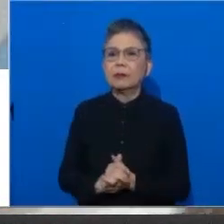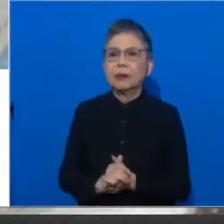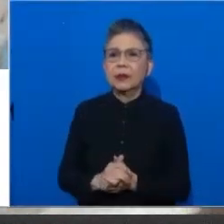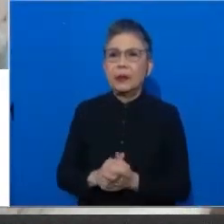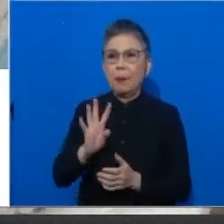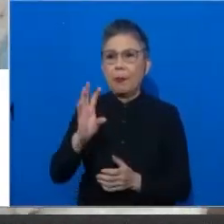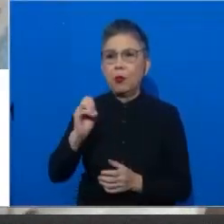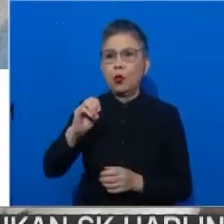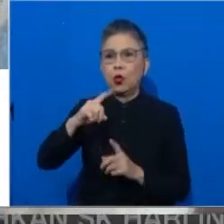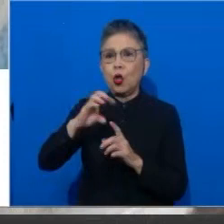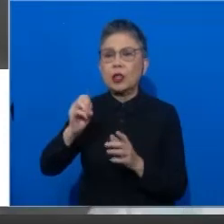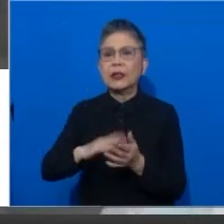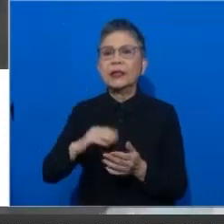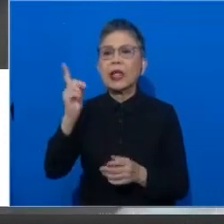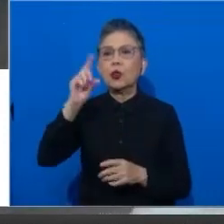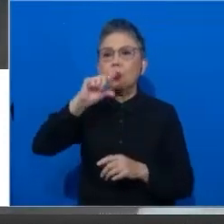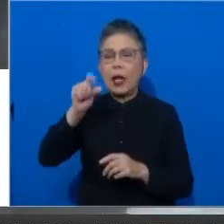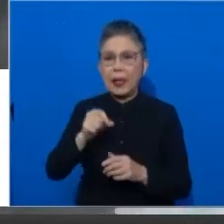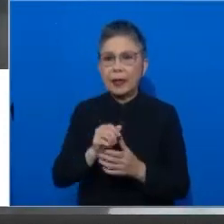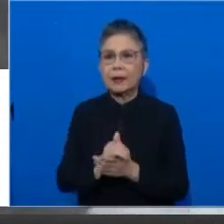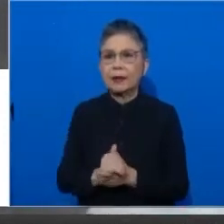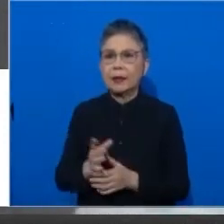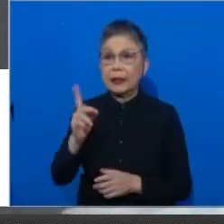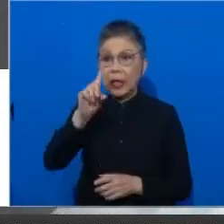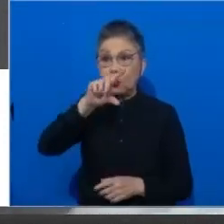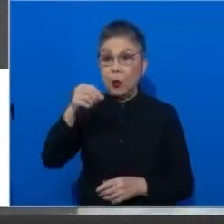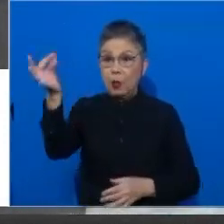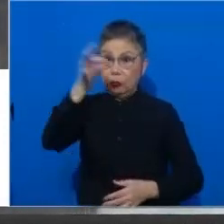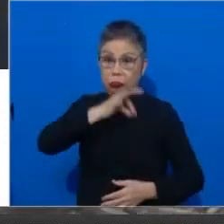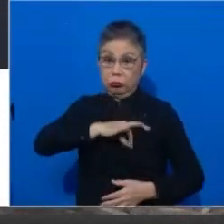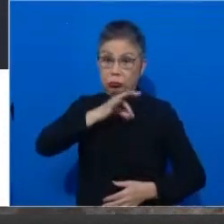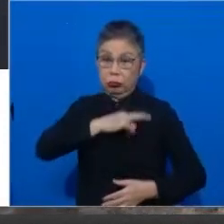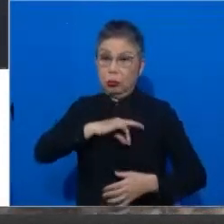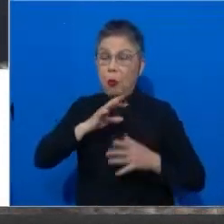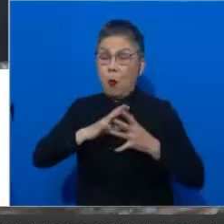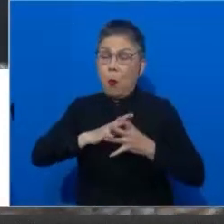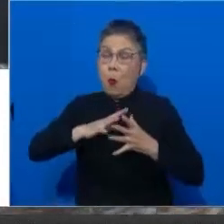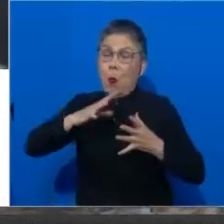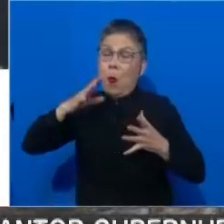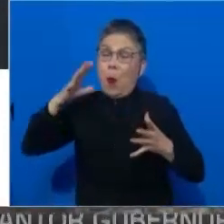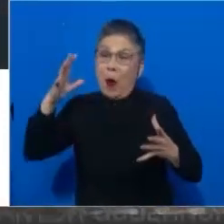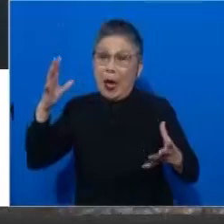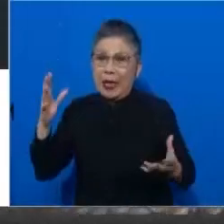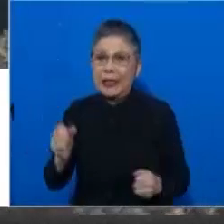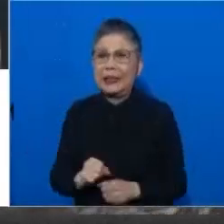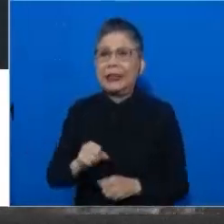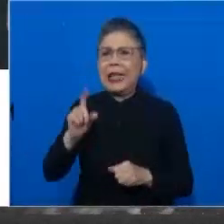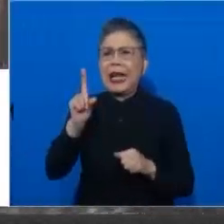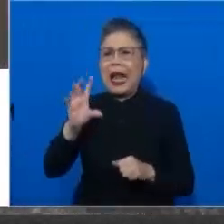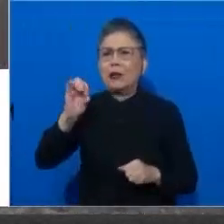bulan dengan harga Rp11.500 per kilogram. Dalam sebulan, usaha gula merah curah ini mampu menghasilkan omset hingga